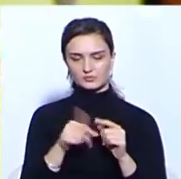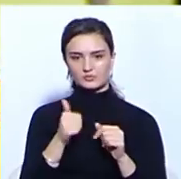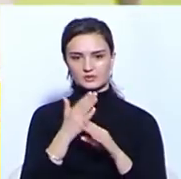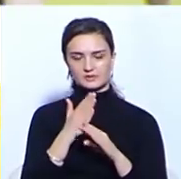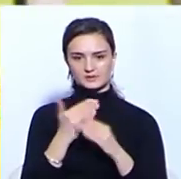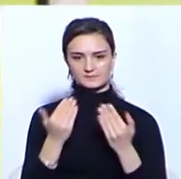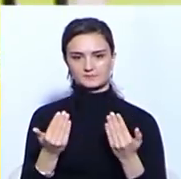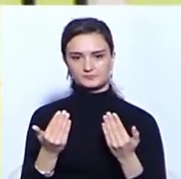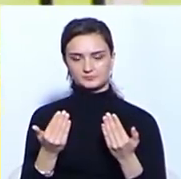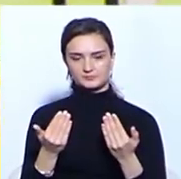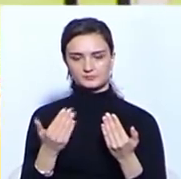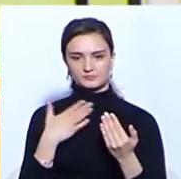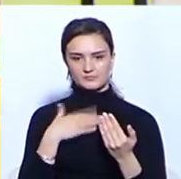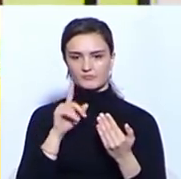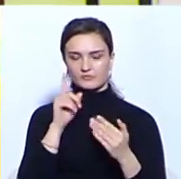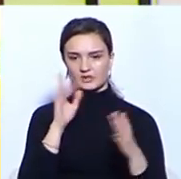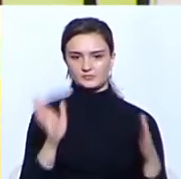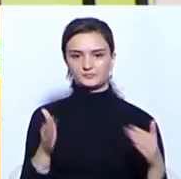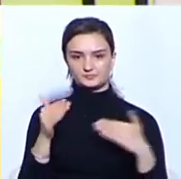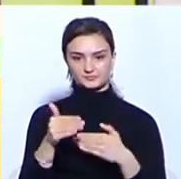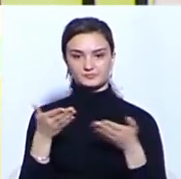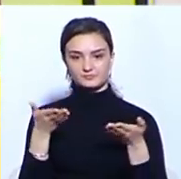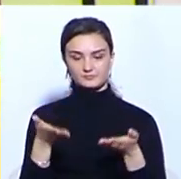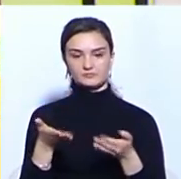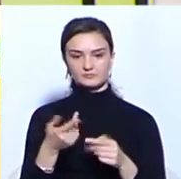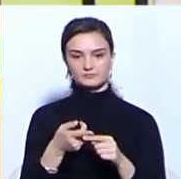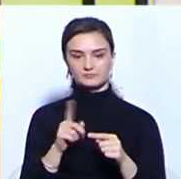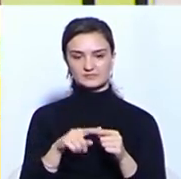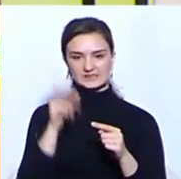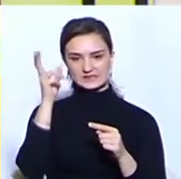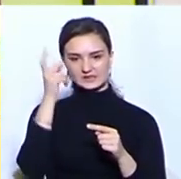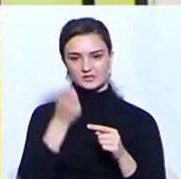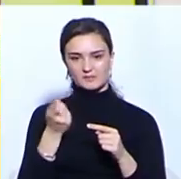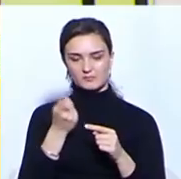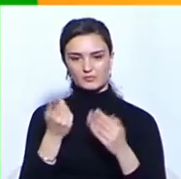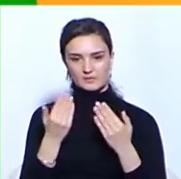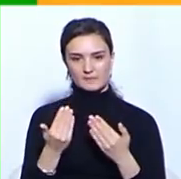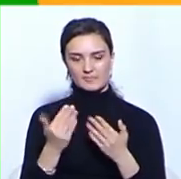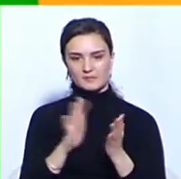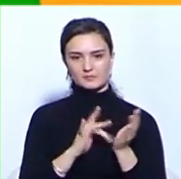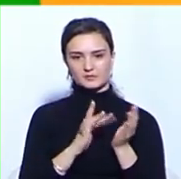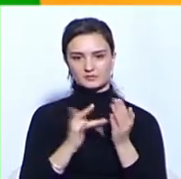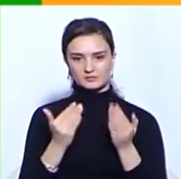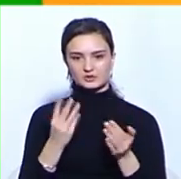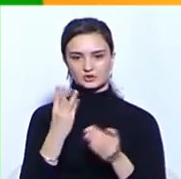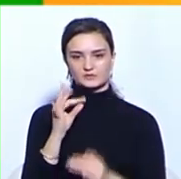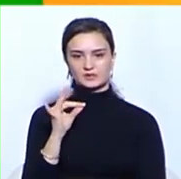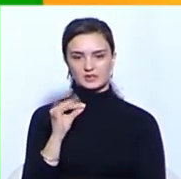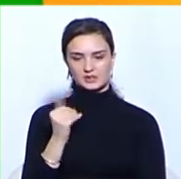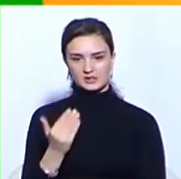არის ჩვენს მწვანე ზონაში წარმოდგენილი, ციციბურა, ბრინჯი,